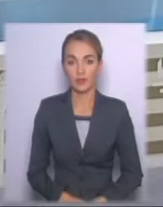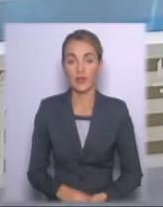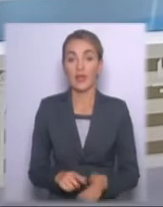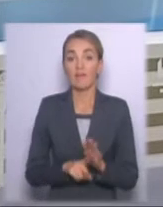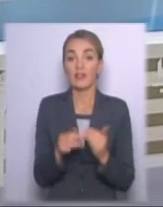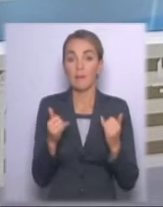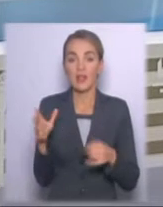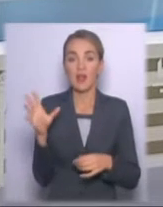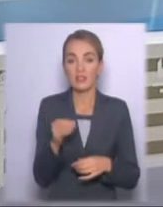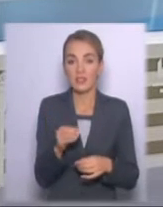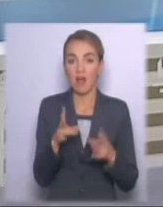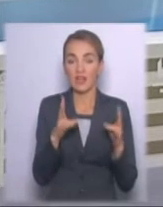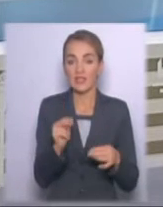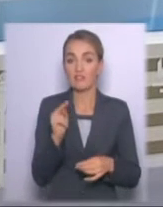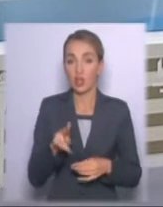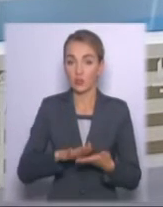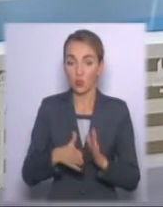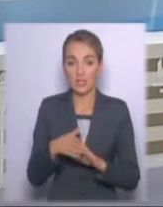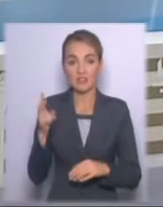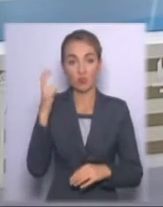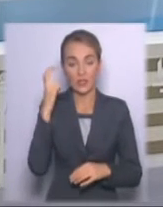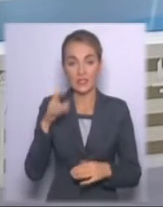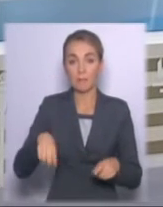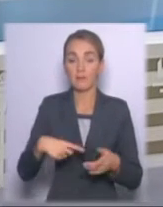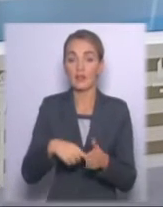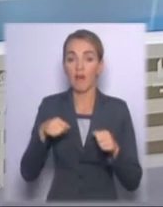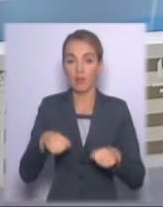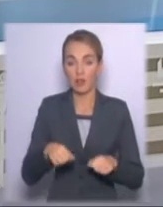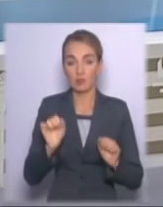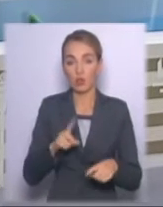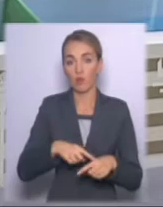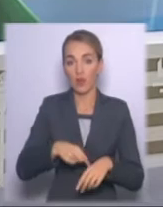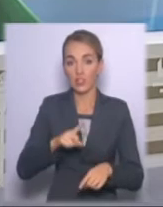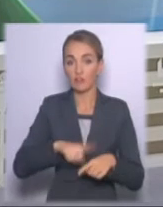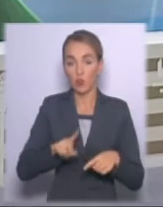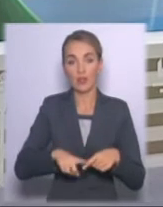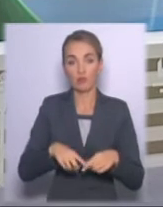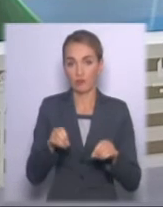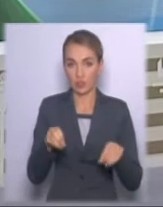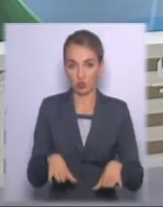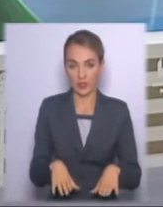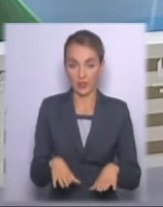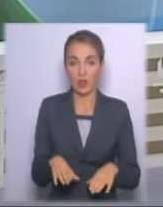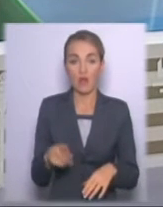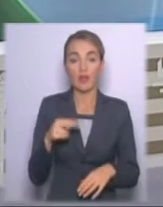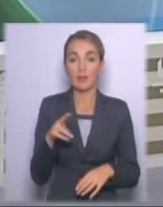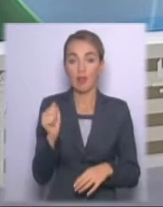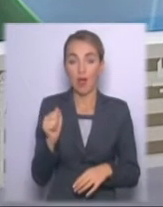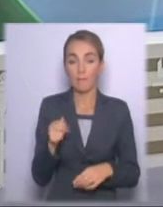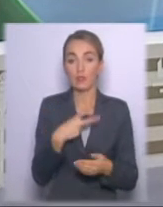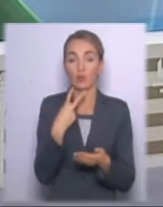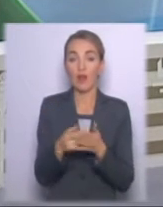Відтепер на всі аварійні та надзвичайні ситуації у столиці міська влада зможе реагувати швидше та оперативно їх вирішувати. У КМДА